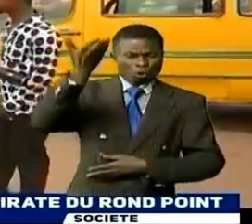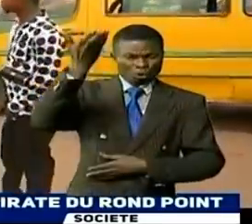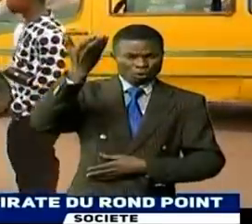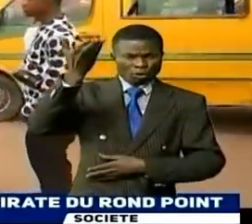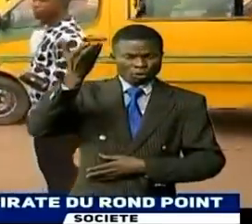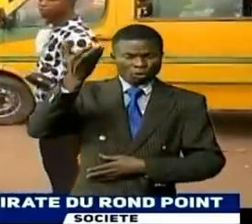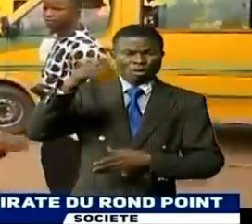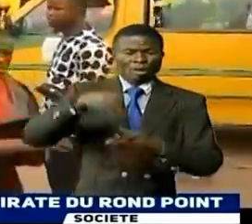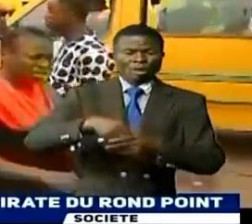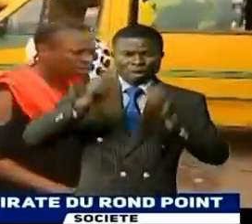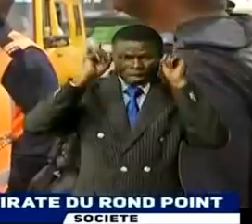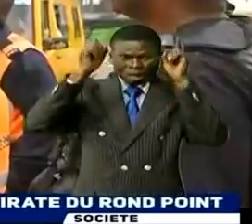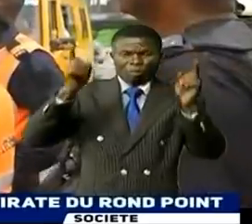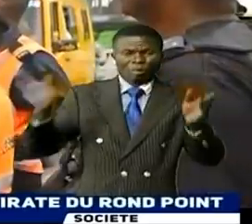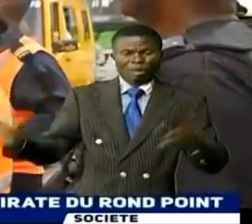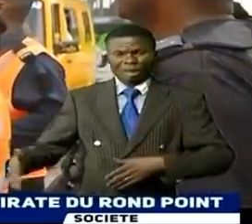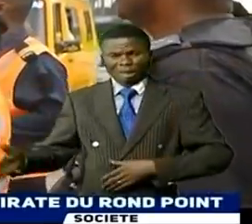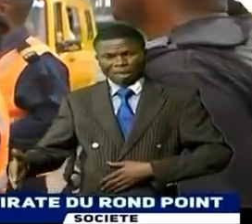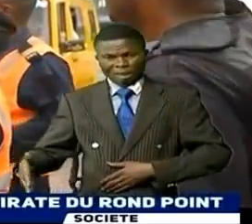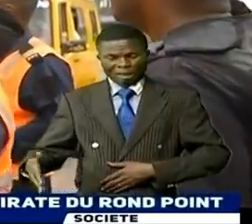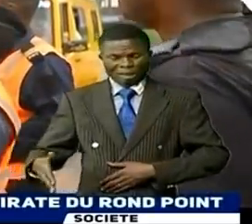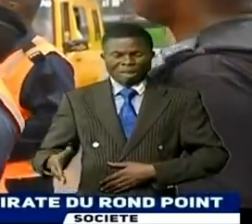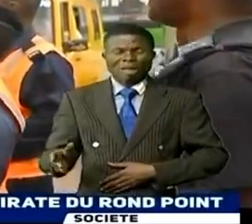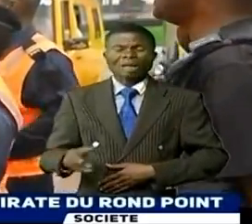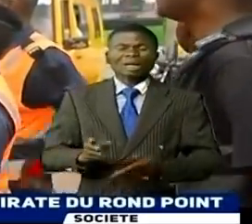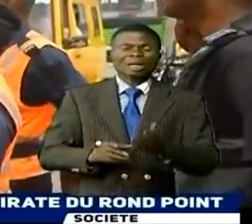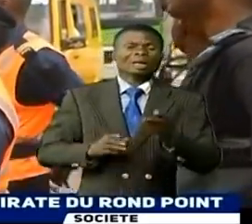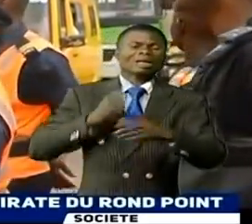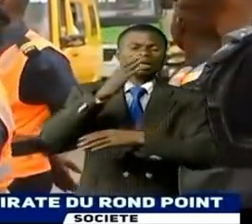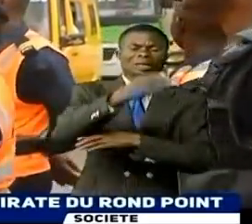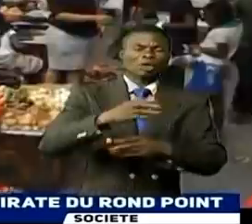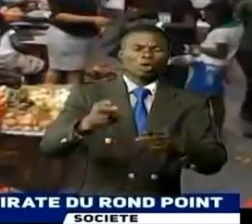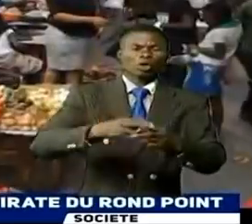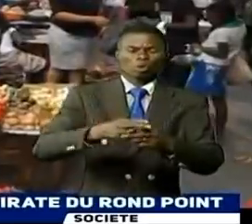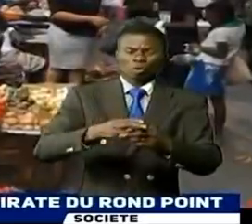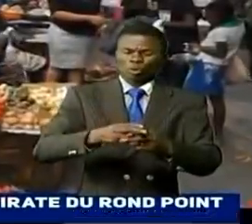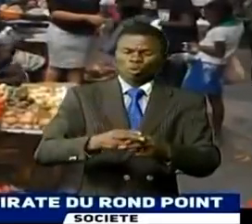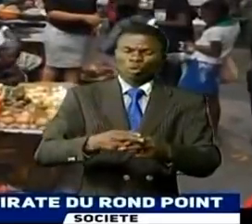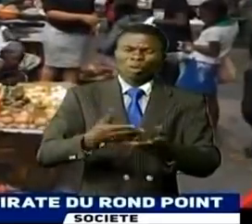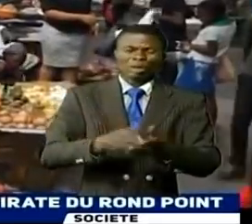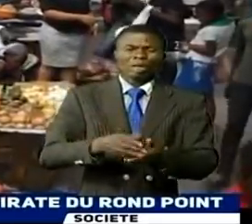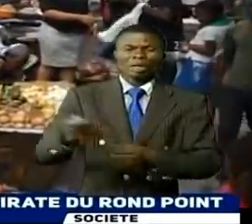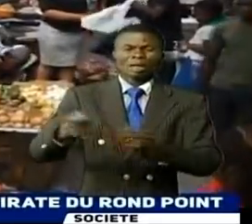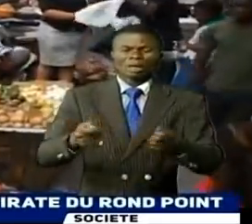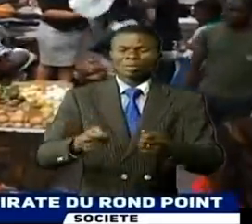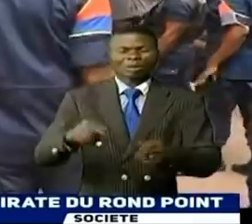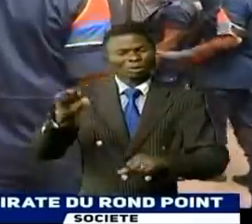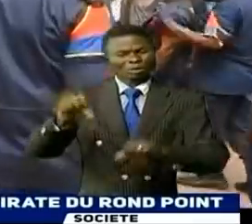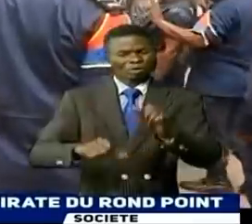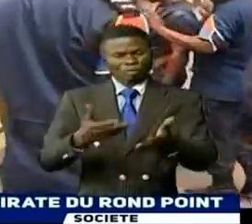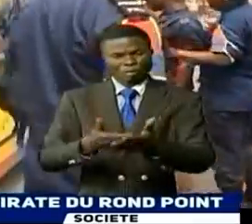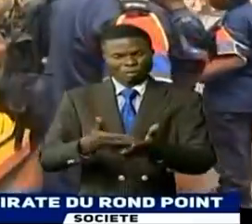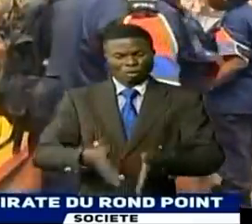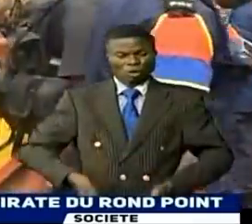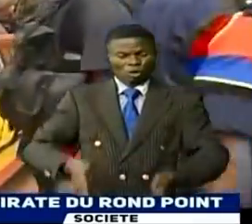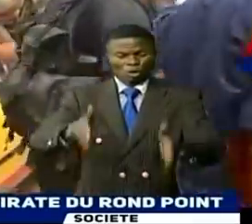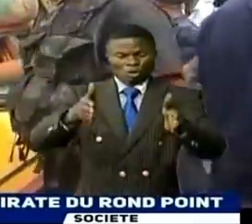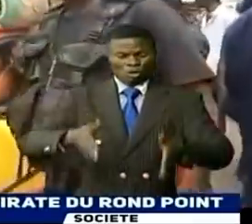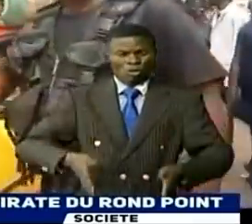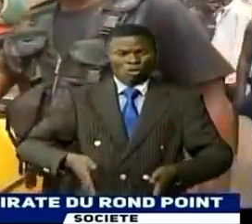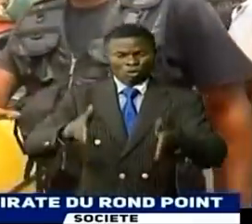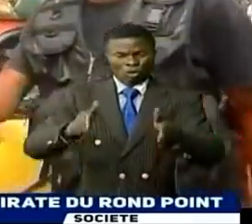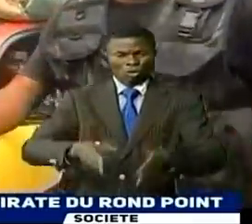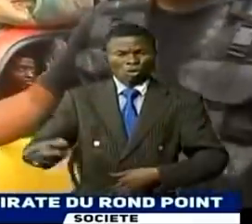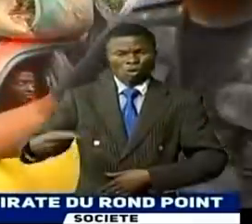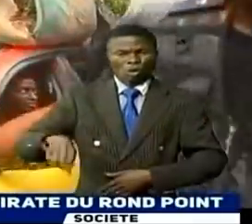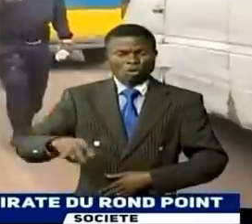en commun, le raccourcissement des trajets communément appelés demi-terrain et le marché pirate installé le long des artères au rond-point